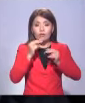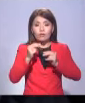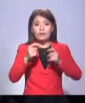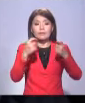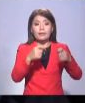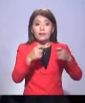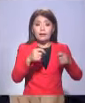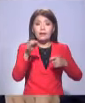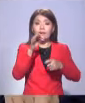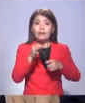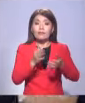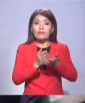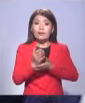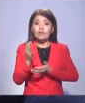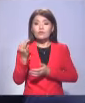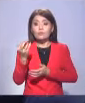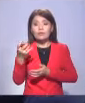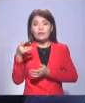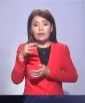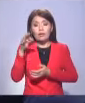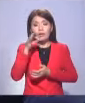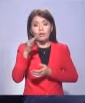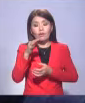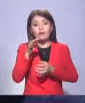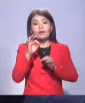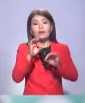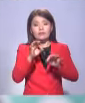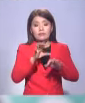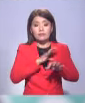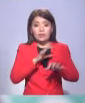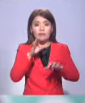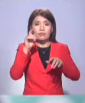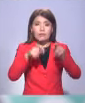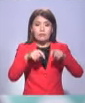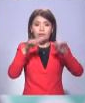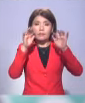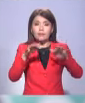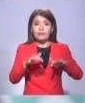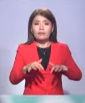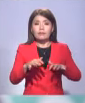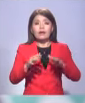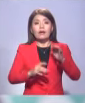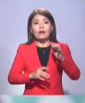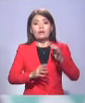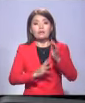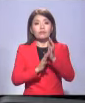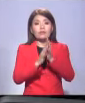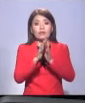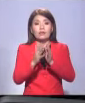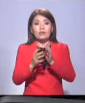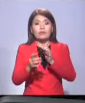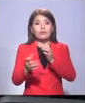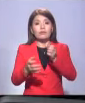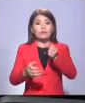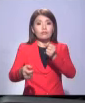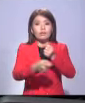нарыққа жылжыту жөнін айтып, субсидия туралы әңгіме өрбітті. Қазір толассыз жауған жауын егістік жинауға кедергі келтіріп отыр. Оған қоса